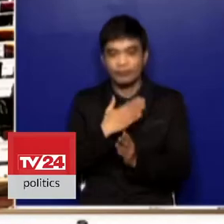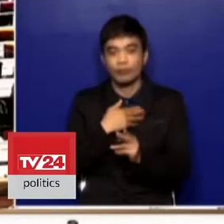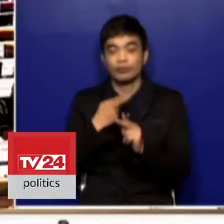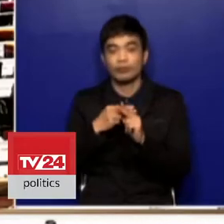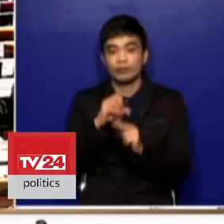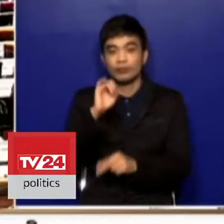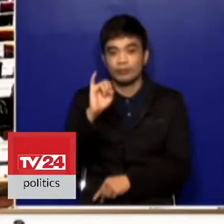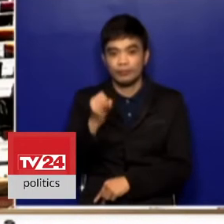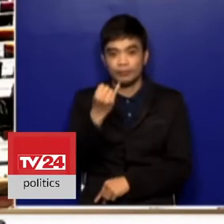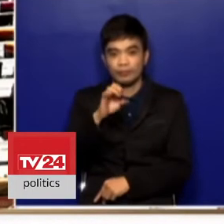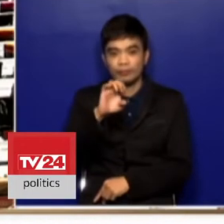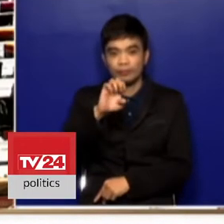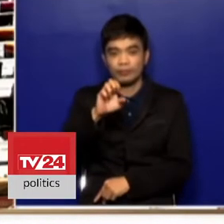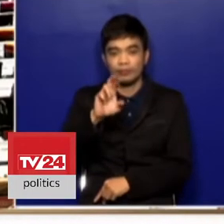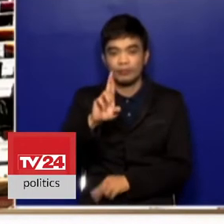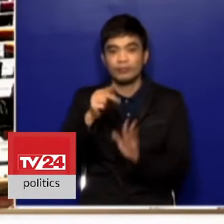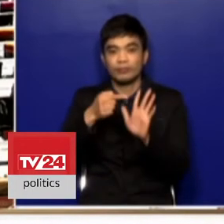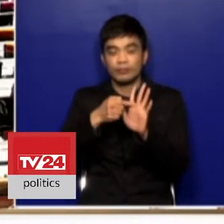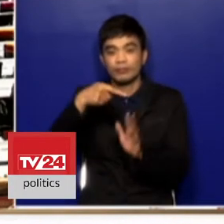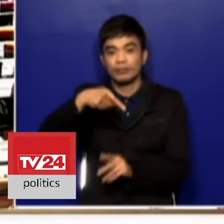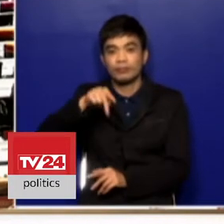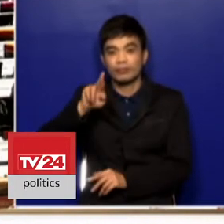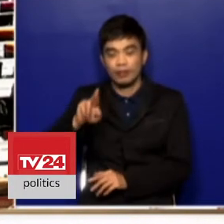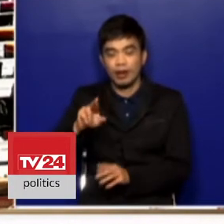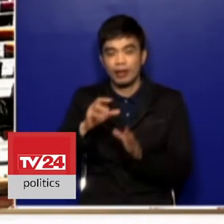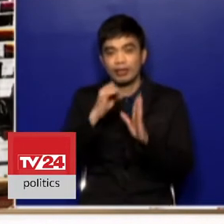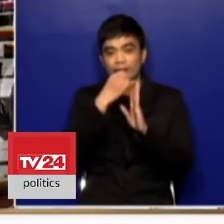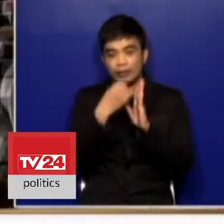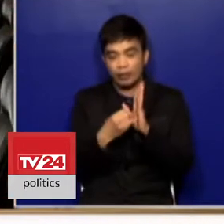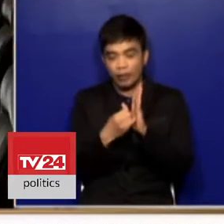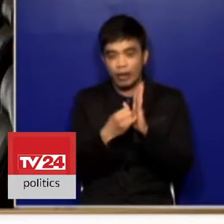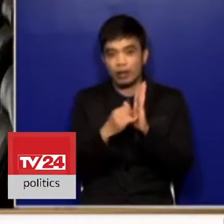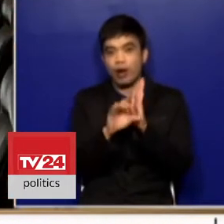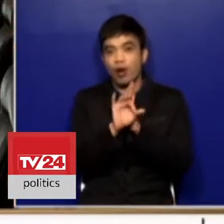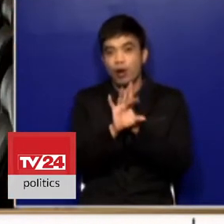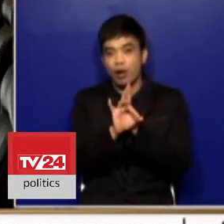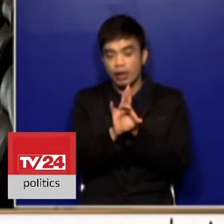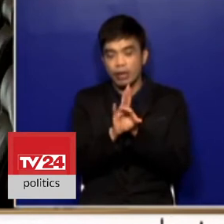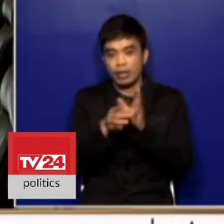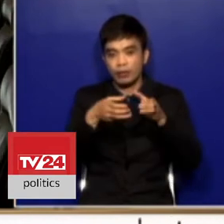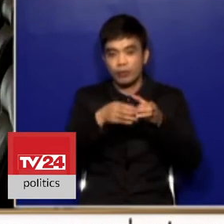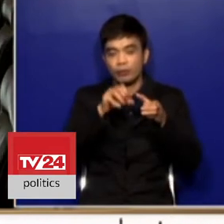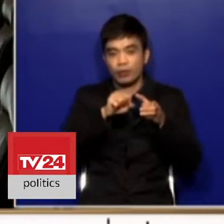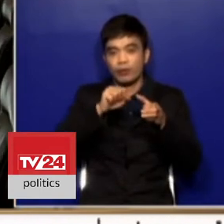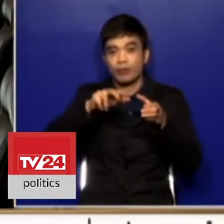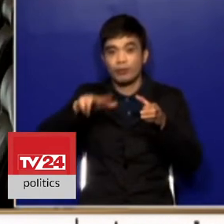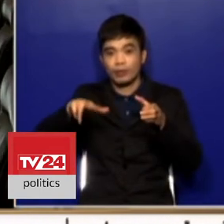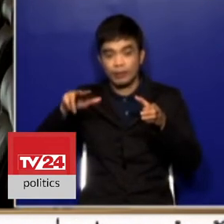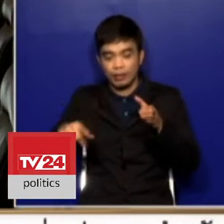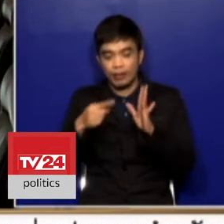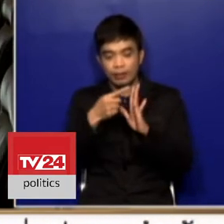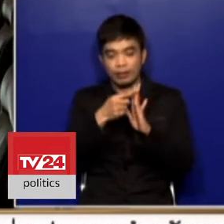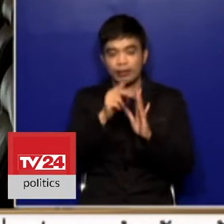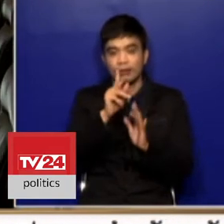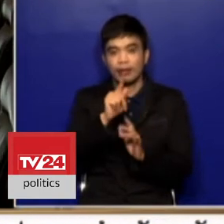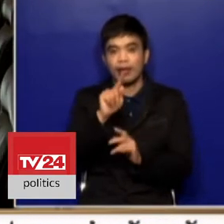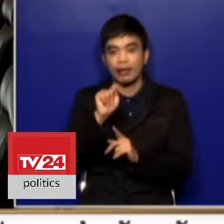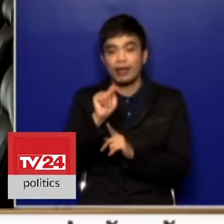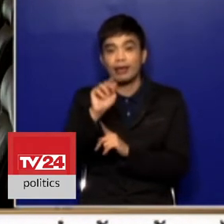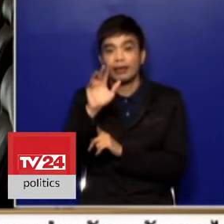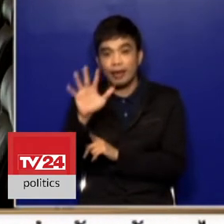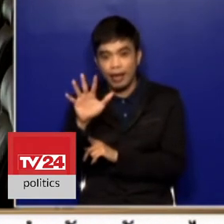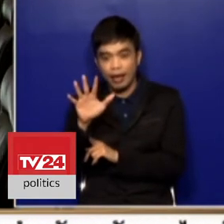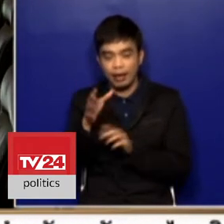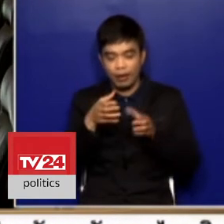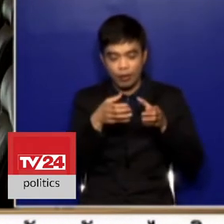และสมาชิกสภาผู้แทนราษฎรจังหวัดร้อยเอ็ดเขต 5พรรคเพื่อไทยในฐานะกรรมาธิการดิฉัน